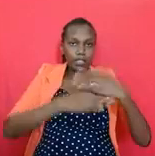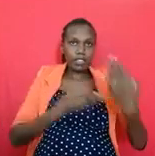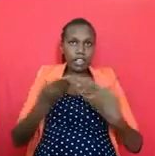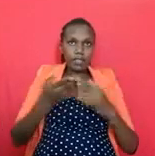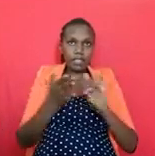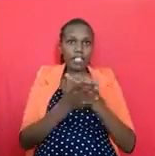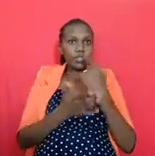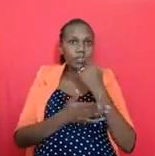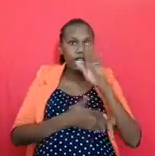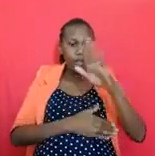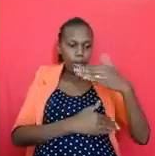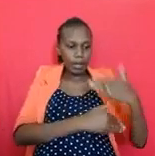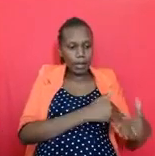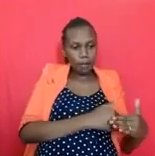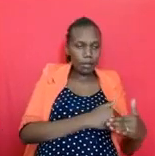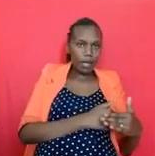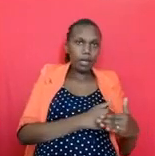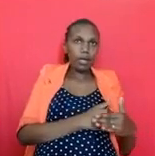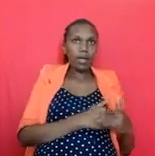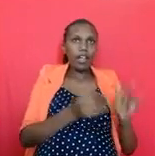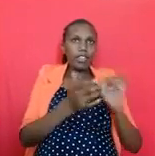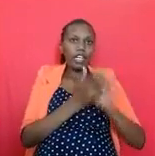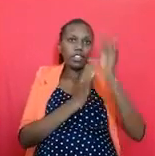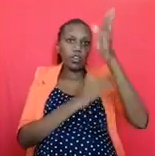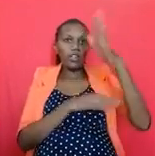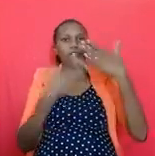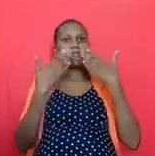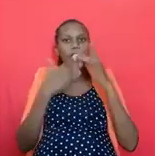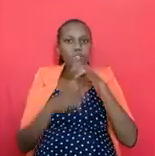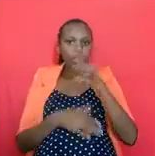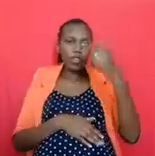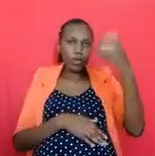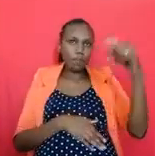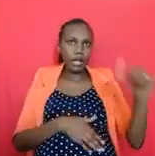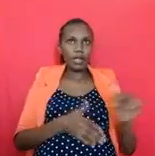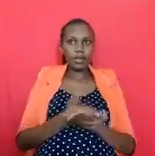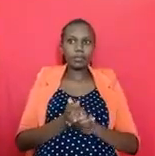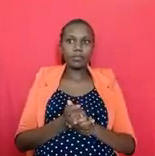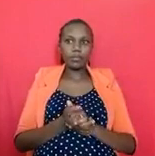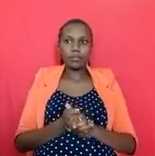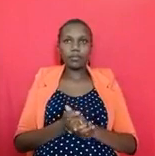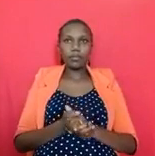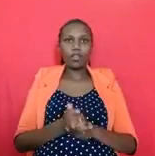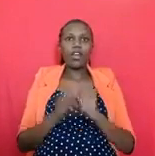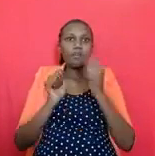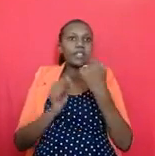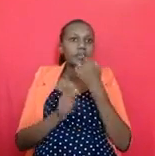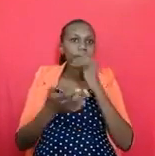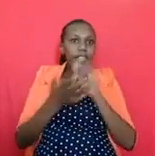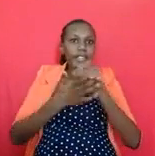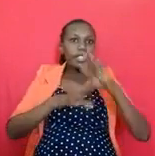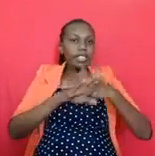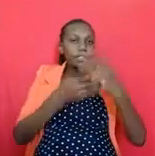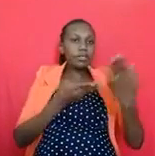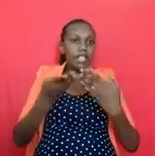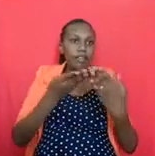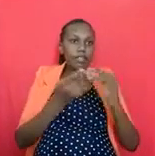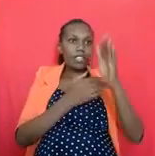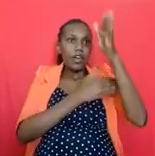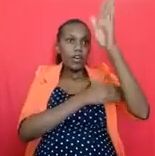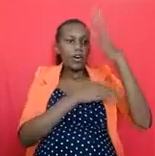mundu ari ucio mariganitie ati Ngai ndarikitie nani ndiu kana andu a gikuru no mahote kuuga uguo